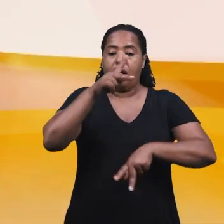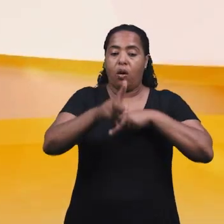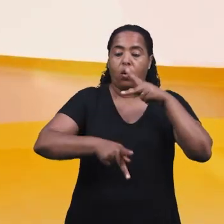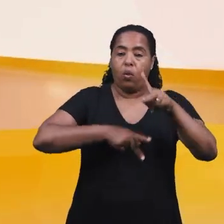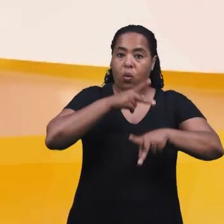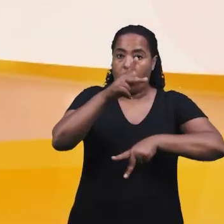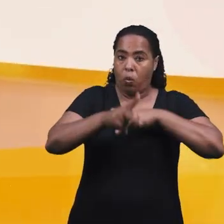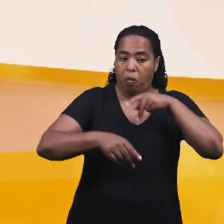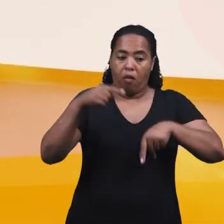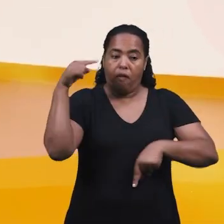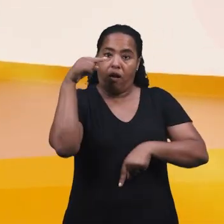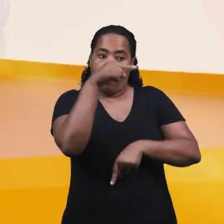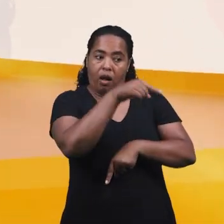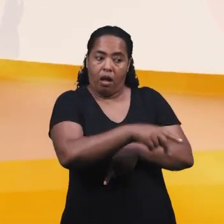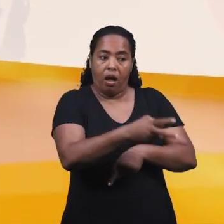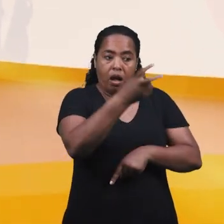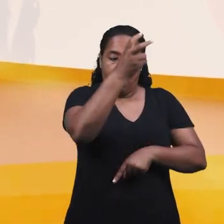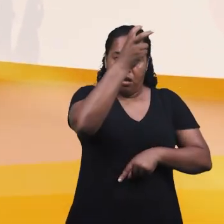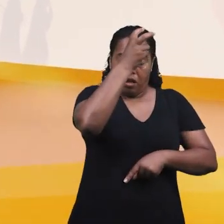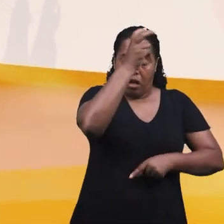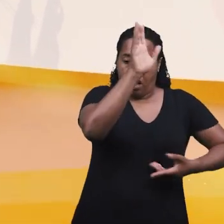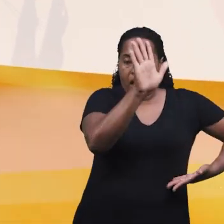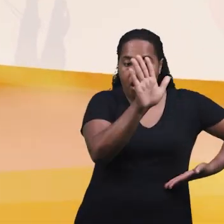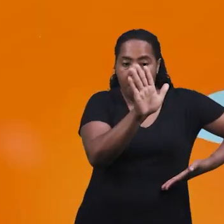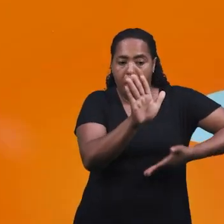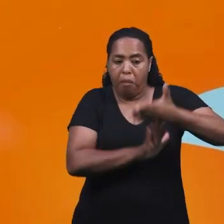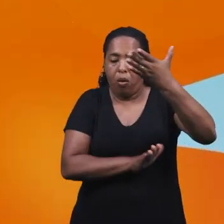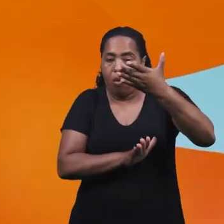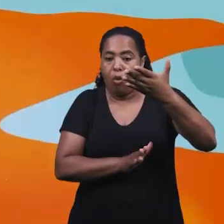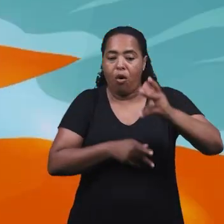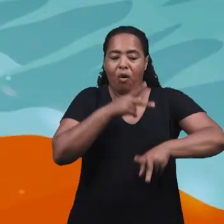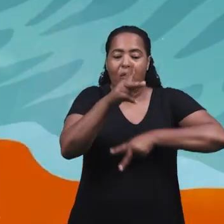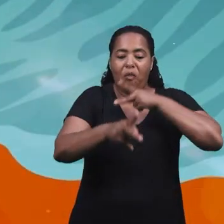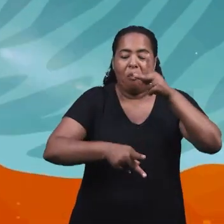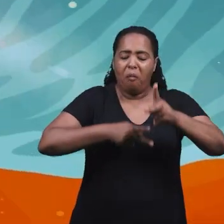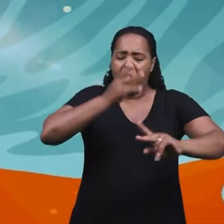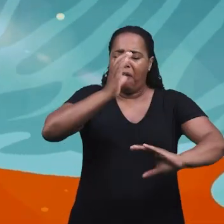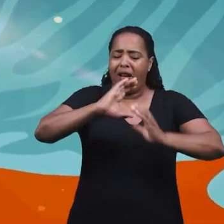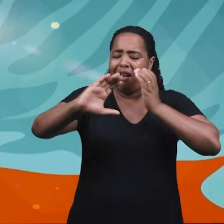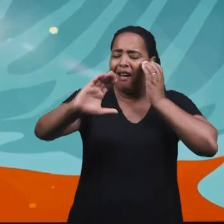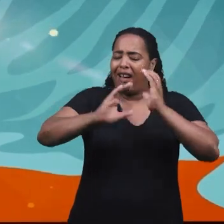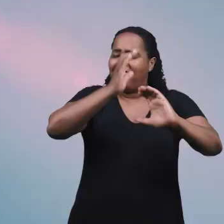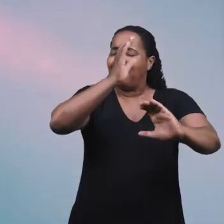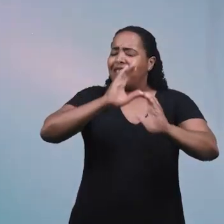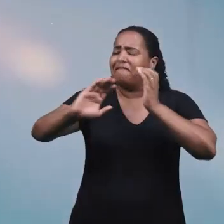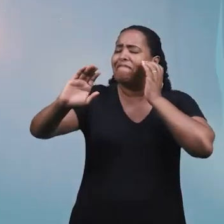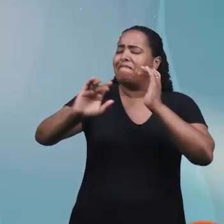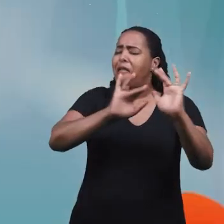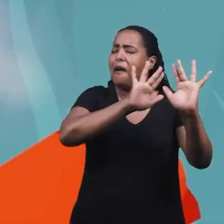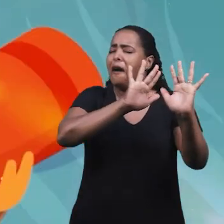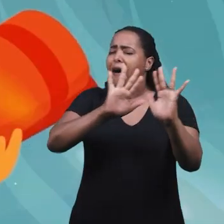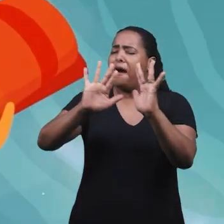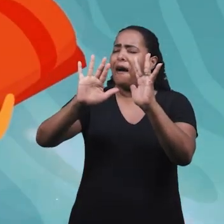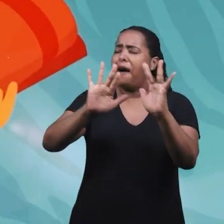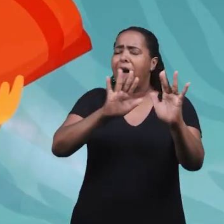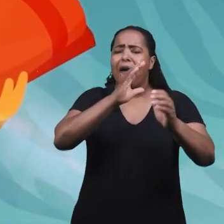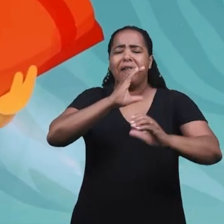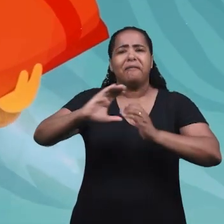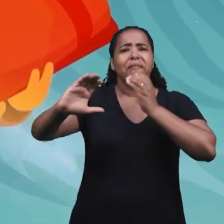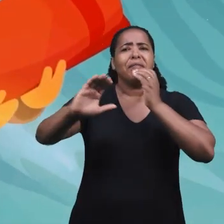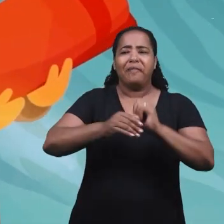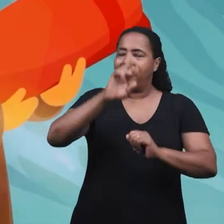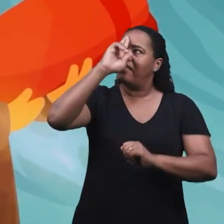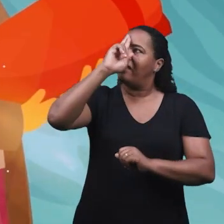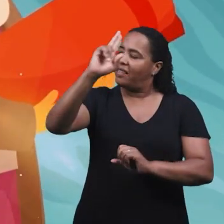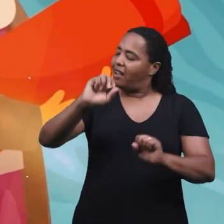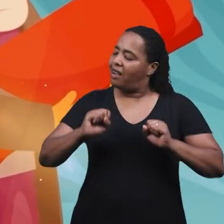Quando Israel saiu do Egito, Israel cantou, cantou. O Senhor é